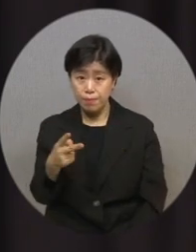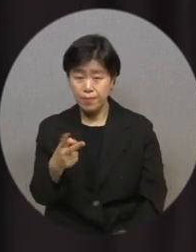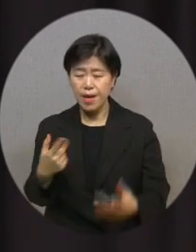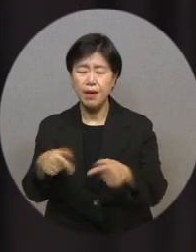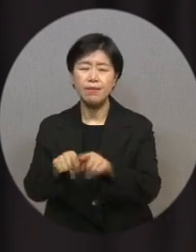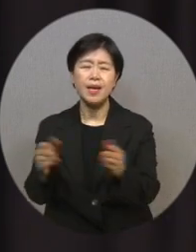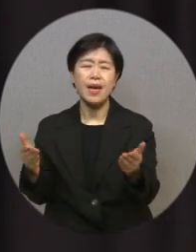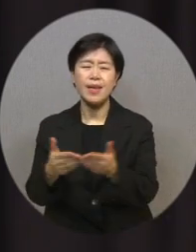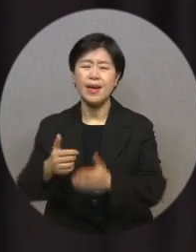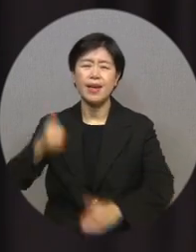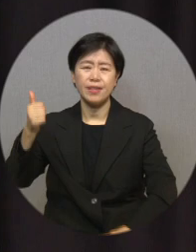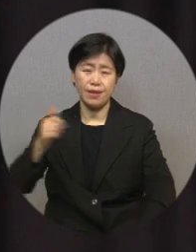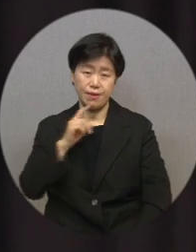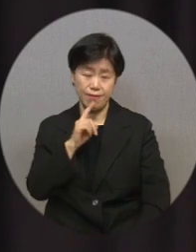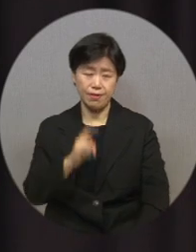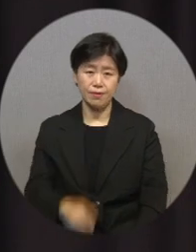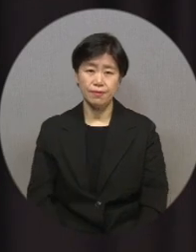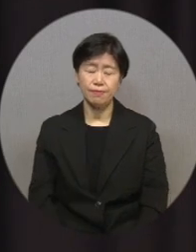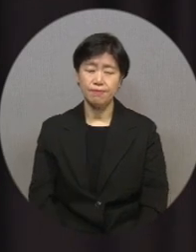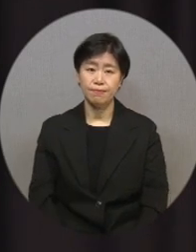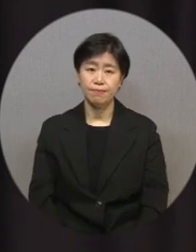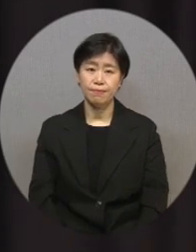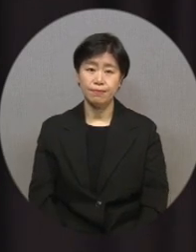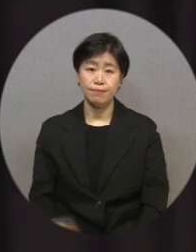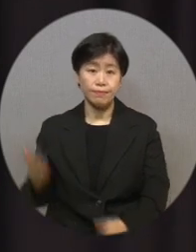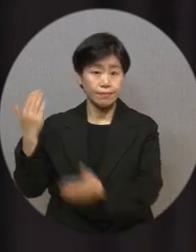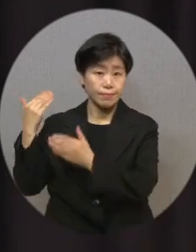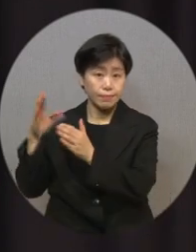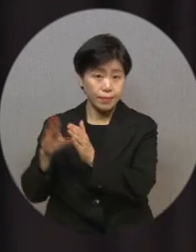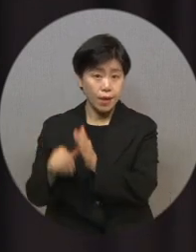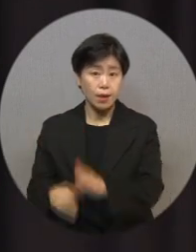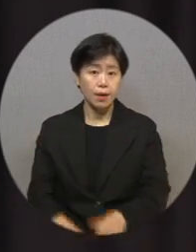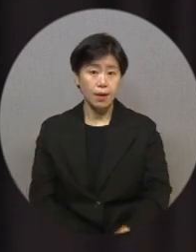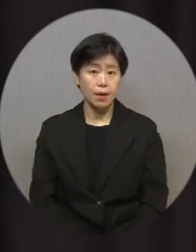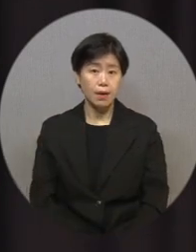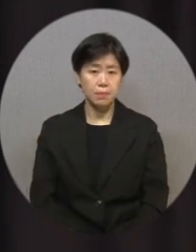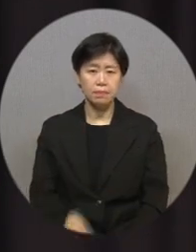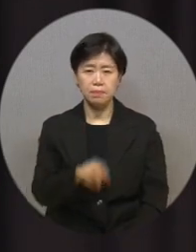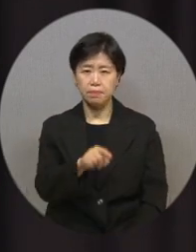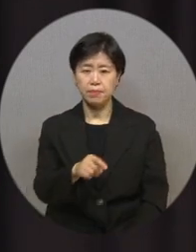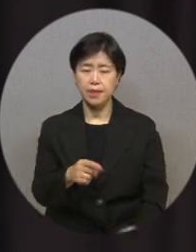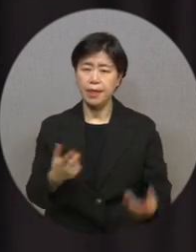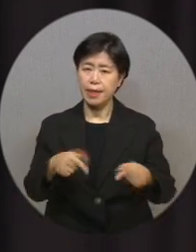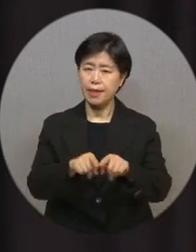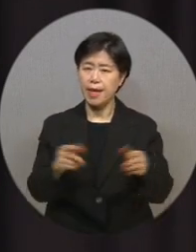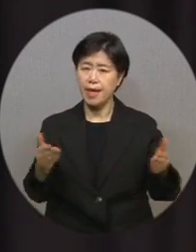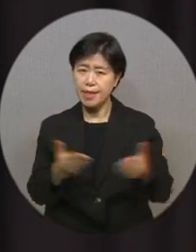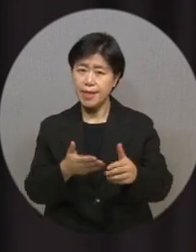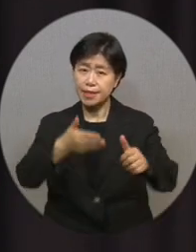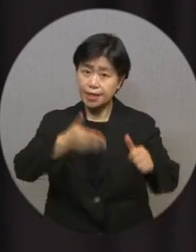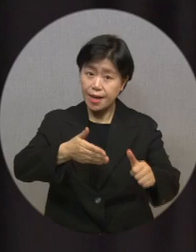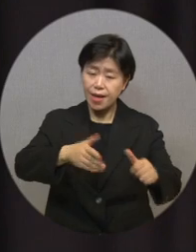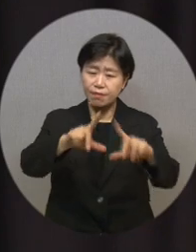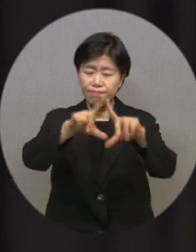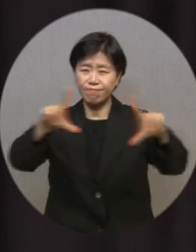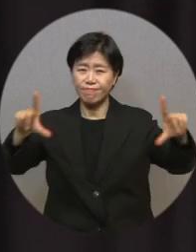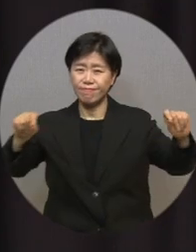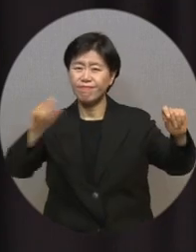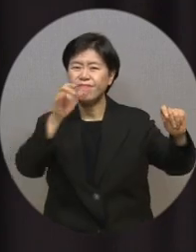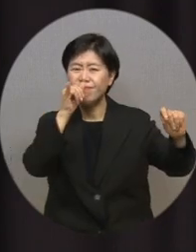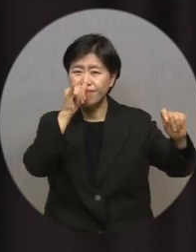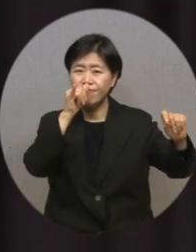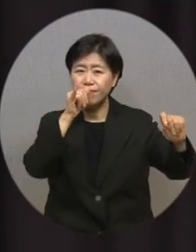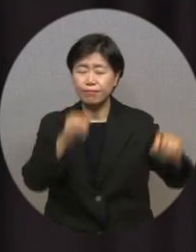일하자는 표현입니다 그래서 어 예전에 이제 저희가 그런 슬로건 할 때도 함께 합시다 그러니까는 예전에 저희